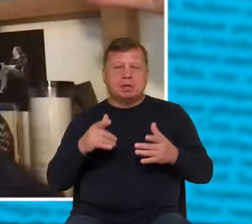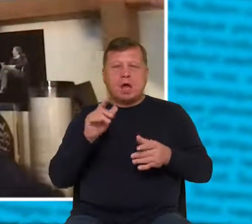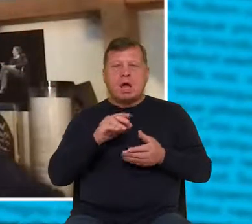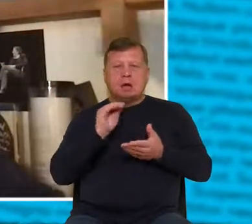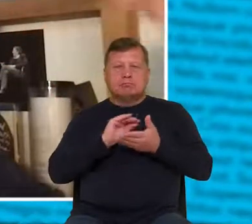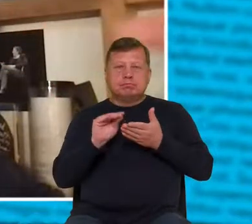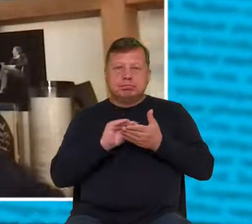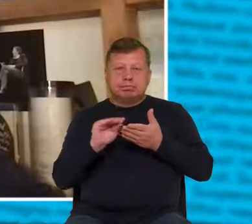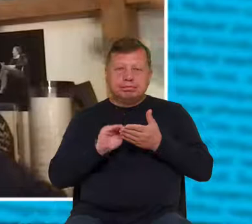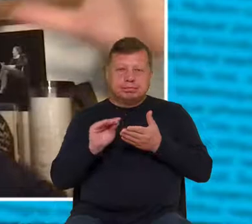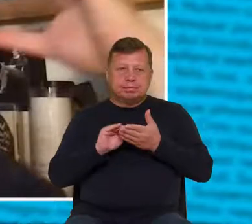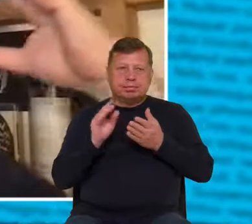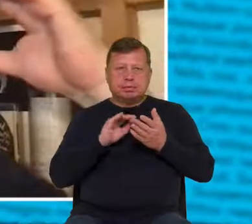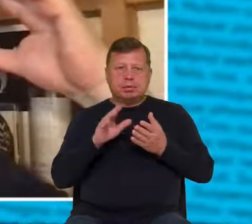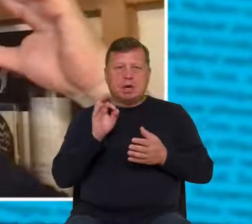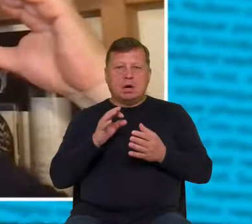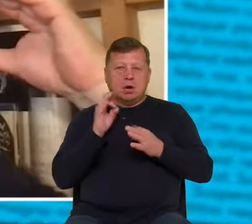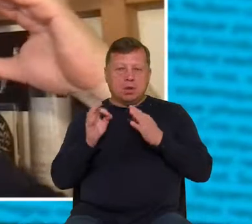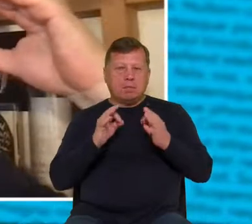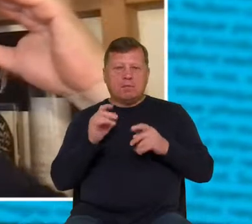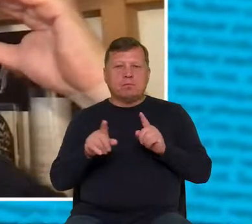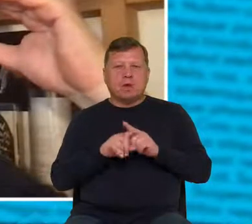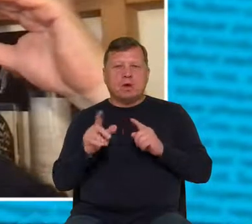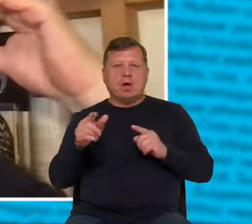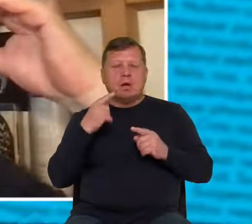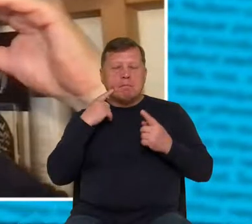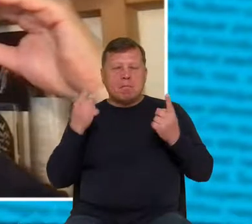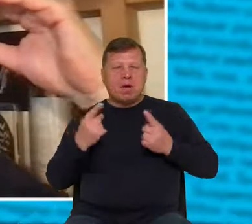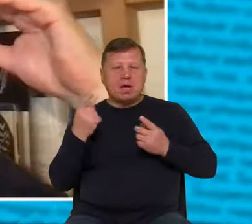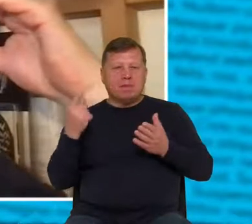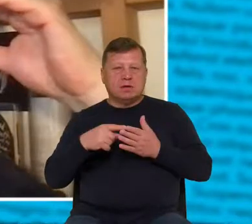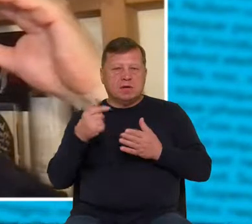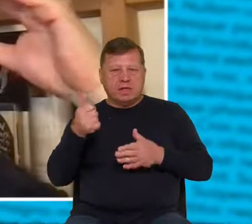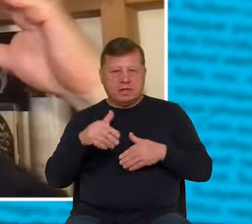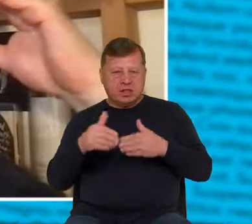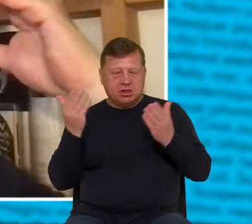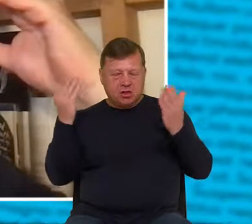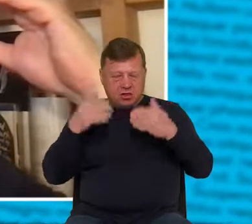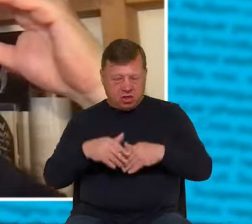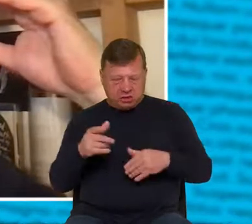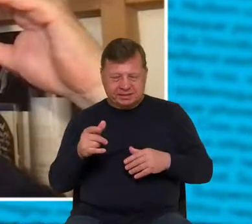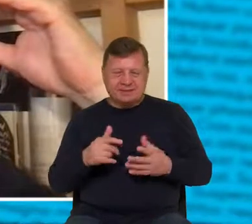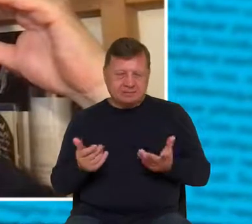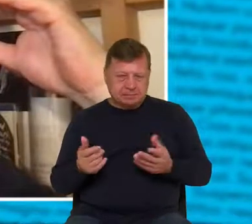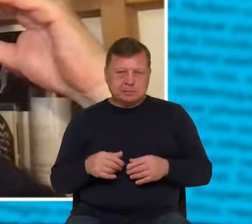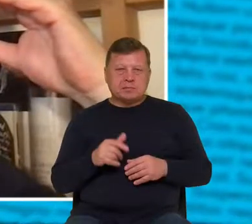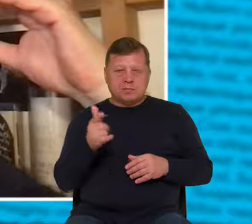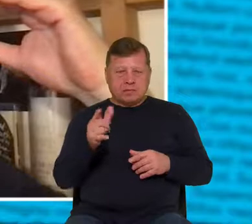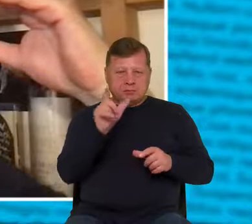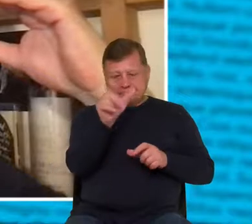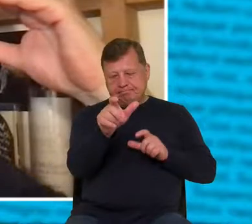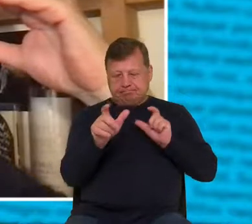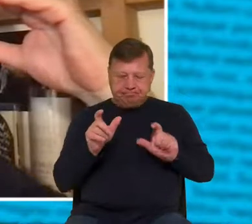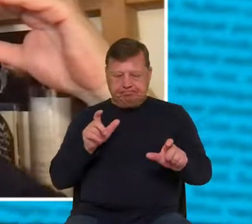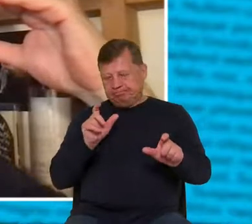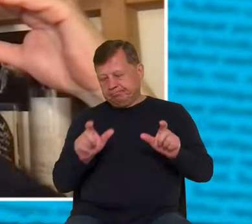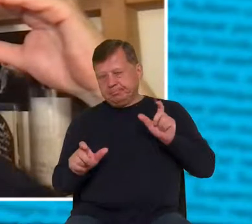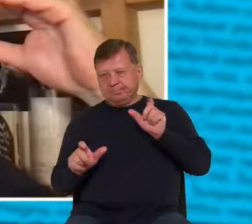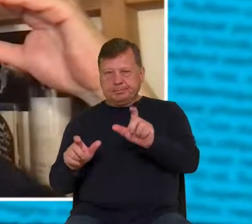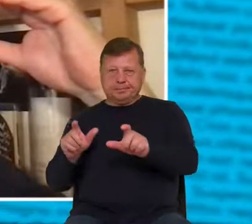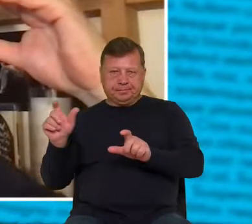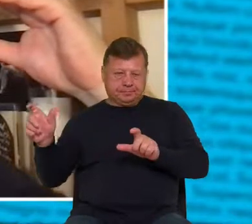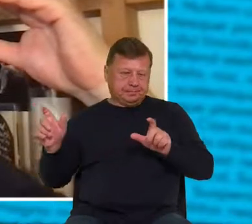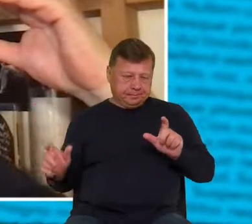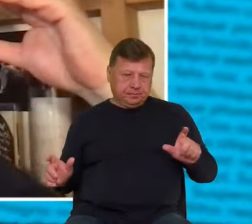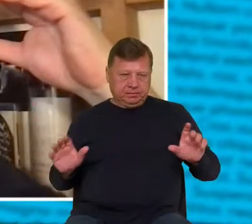powieści, tak jak w baśniach z Tysiące Jednej Nocy. Mamy tam wiele takich wątków, które niejako